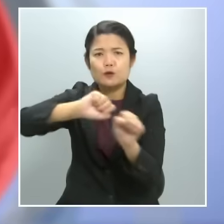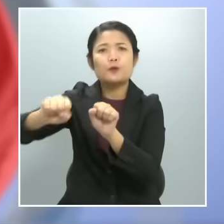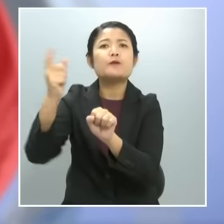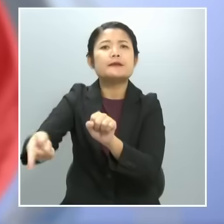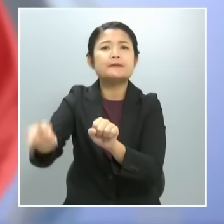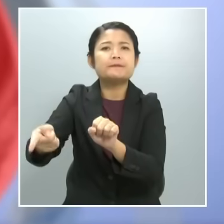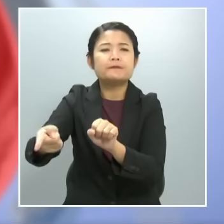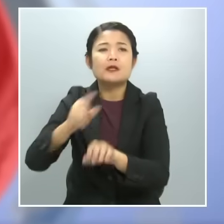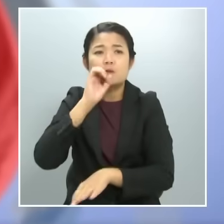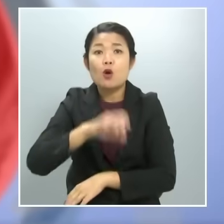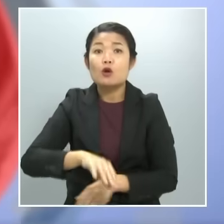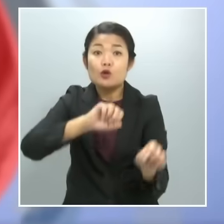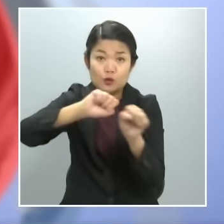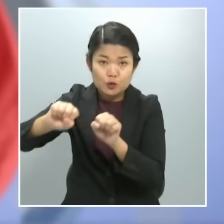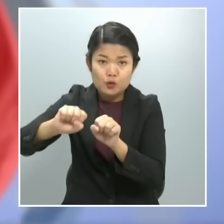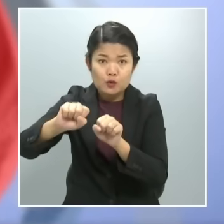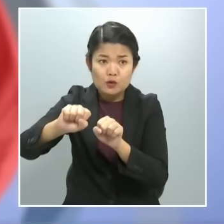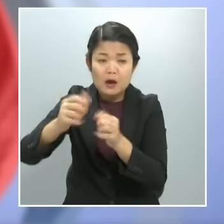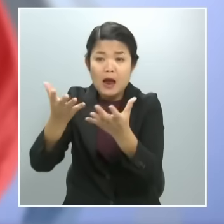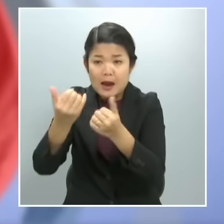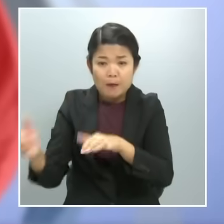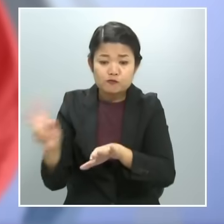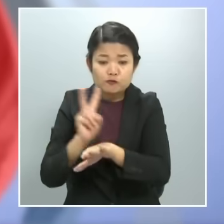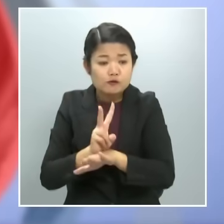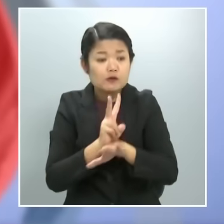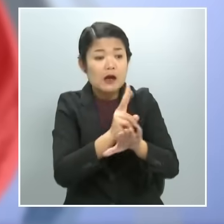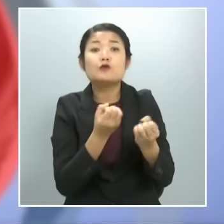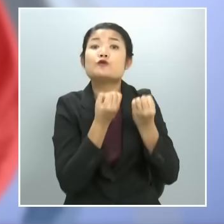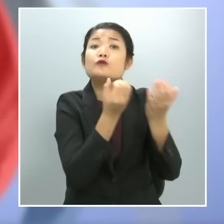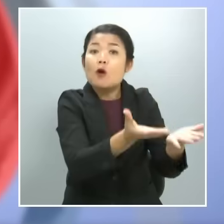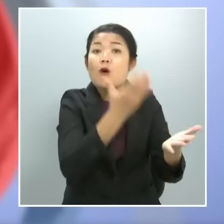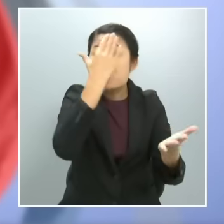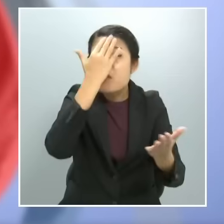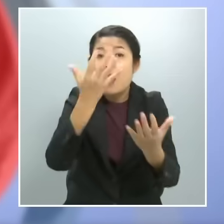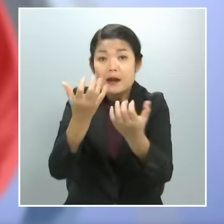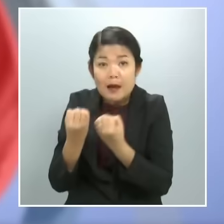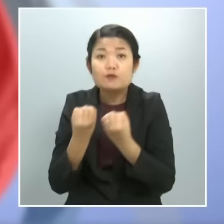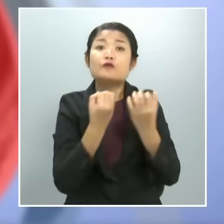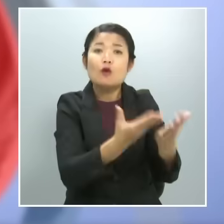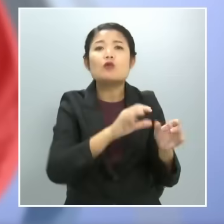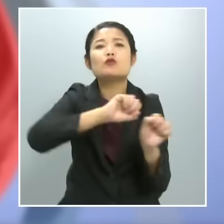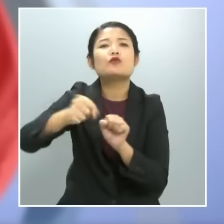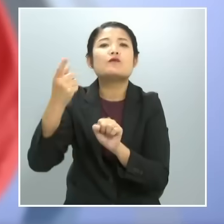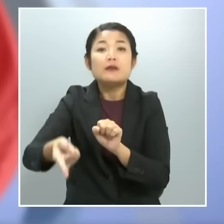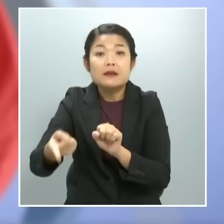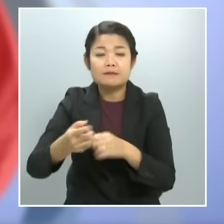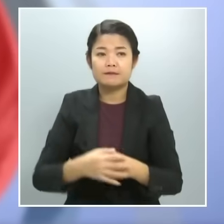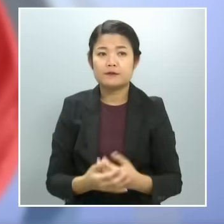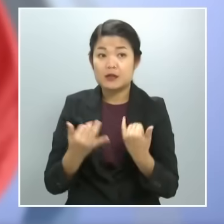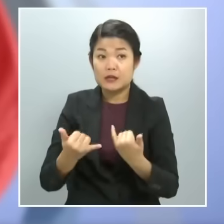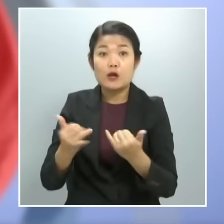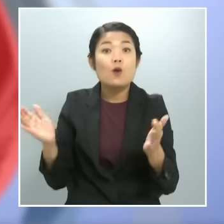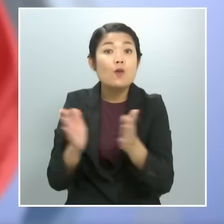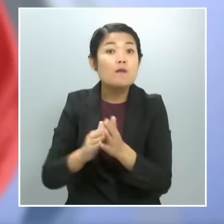ฮะบอกเ้ารถตู้กลับไปส่งลูกผมหน่อยเพราะคุณไปรับมาแล้วคุณก็กลับไปส่งด้วยนะรถตู้คันเดิมแต่ครั้งเนี้ยให้ทางฝั่ง